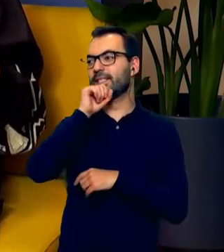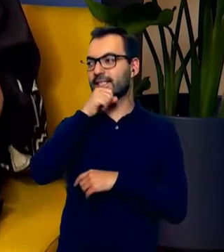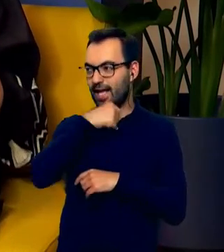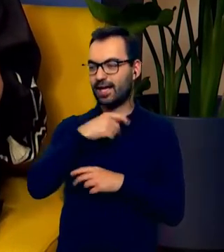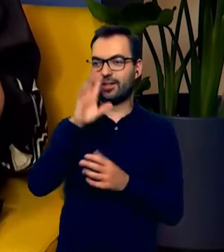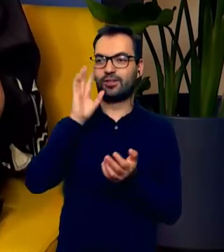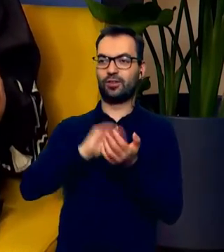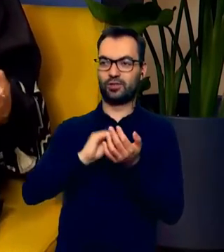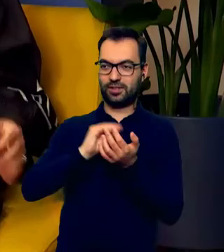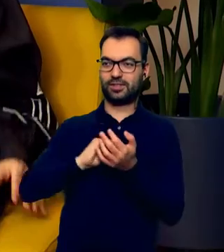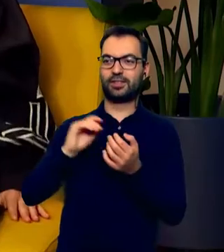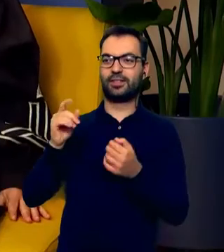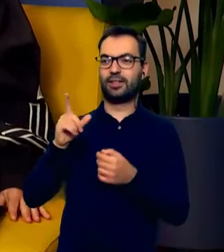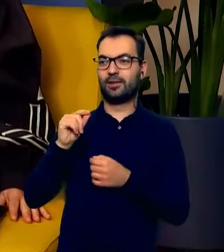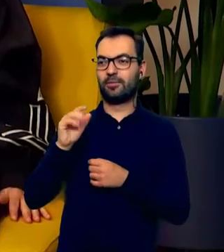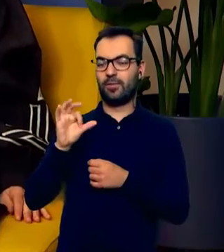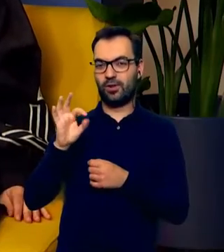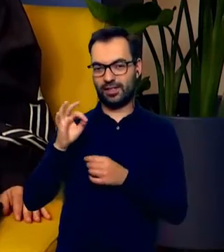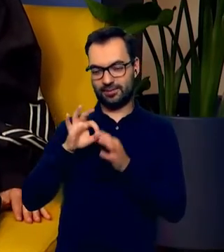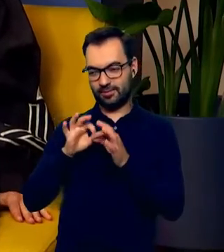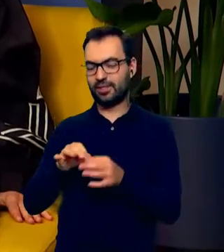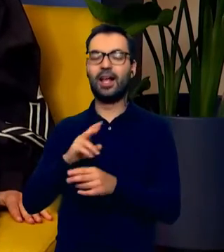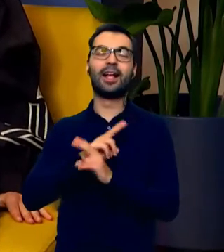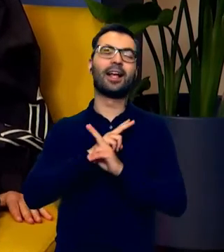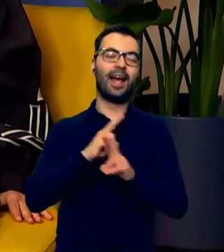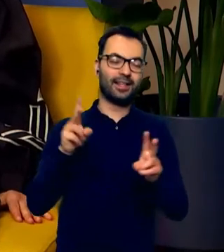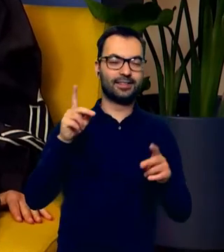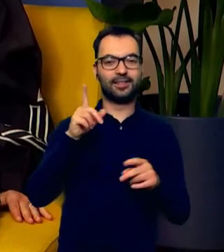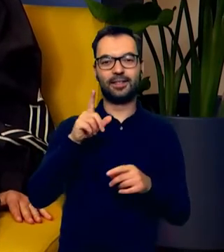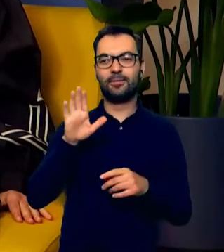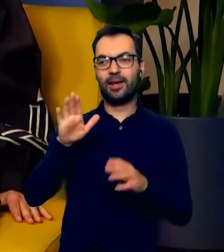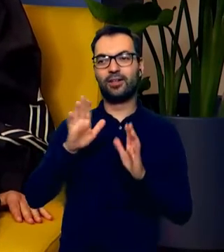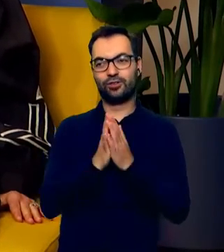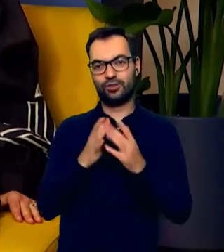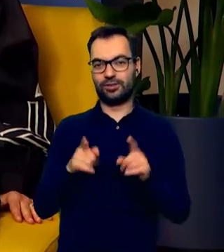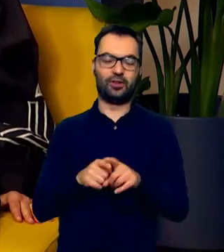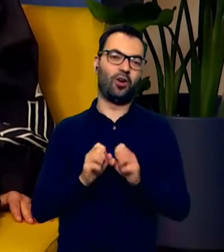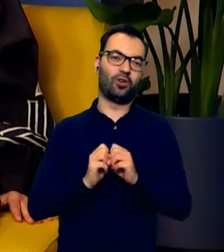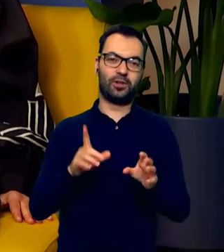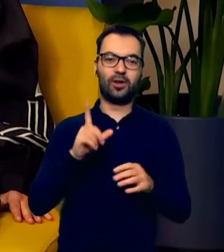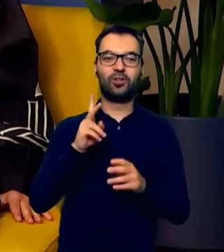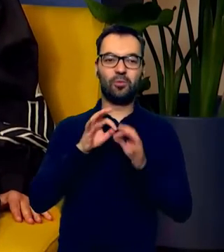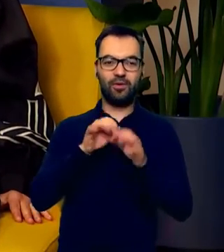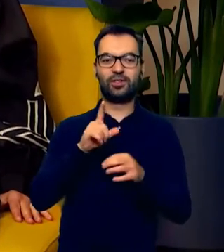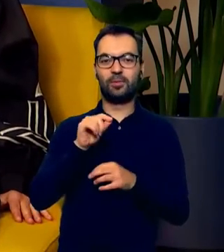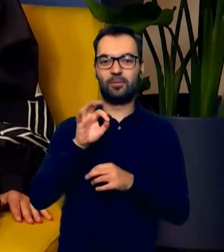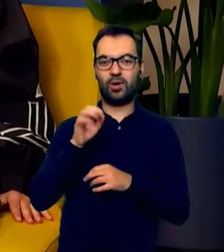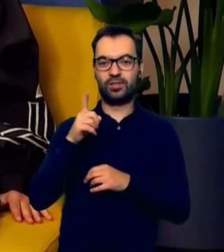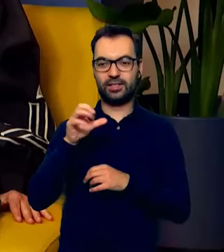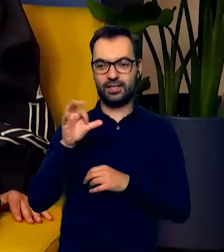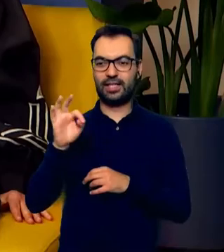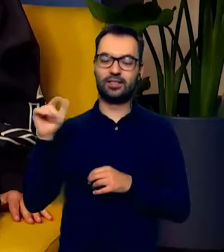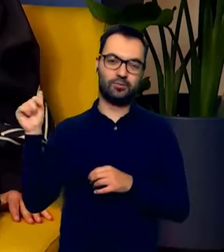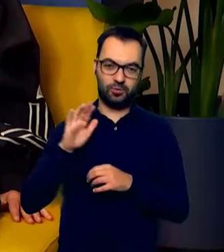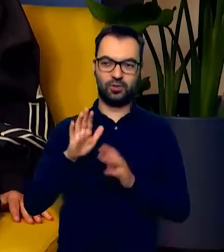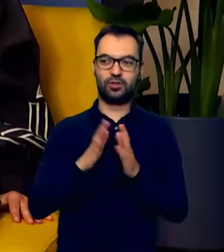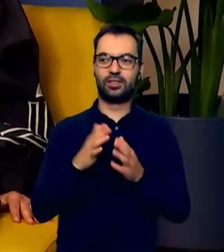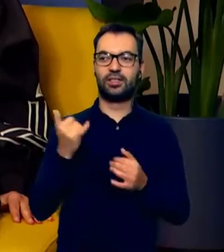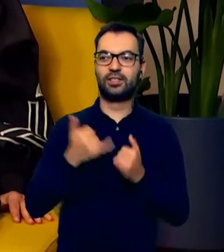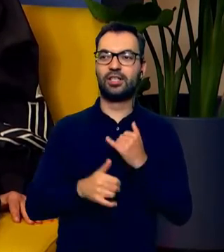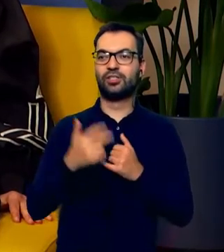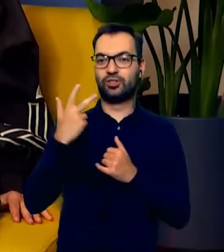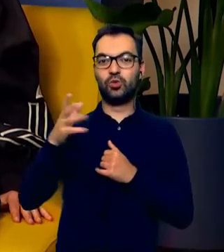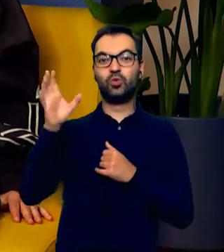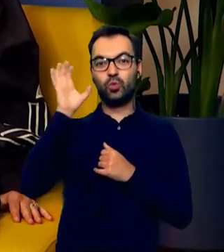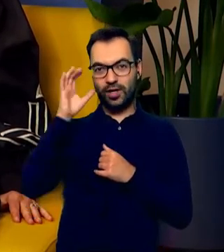starymi, doświadczonymi podcasterkami. Tak, wiesz, Agnieszka, zawsze wszyscy podcasterzy no, mają książki. No to jest oczywiste. Tak. No więc jak już miałyśmy trzech czytelników,